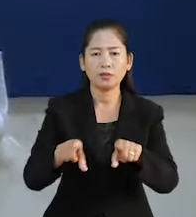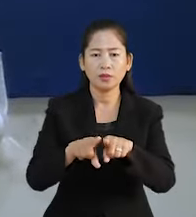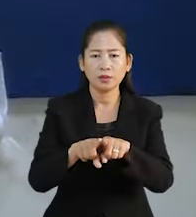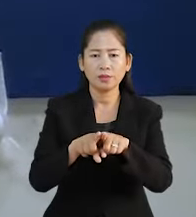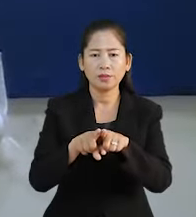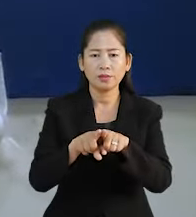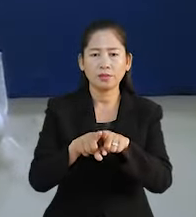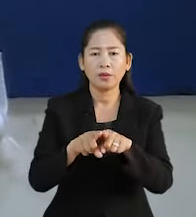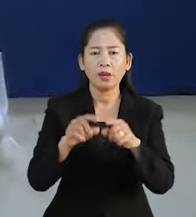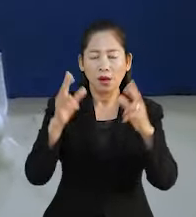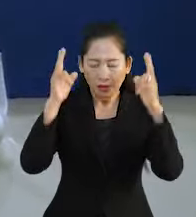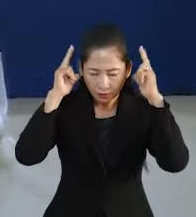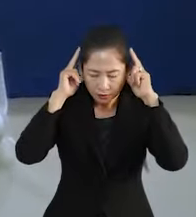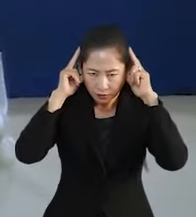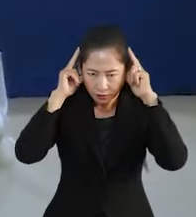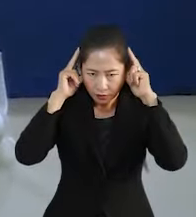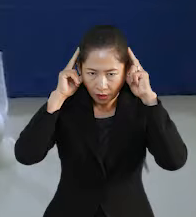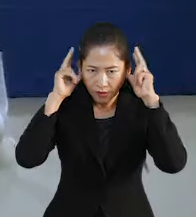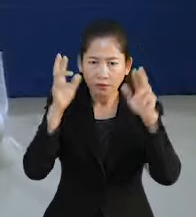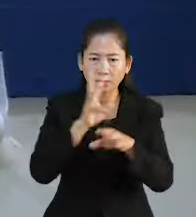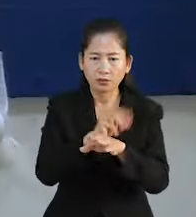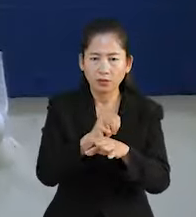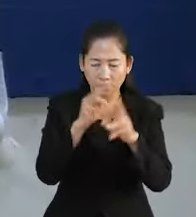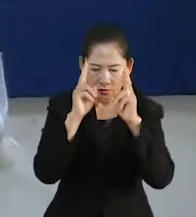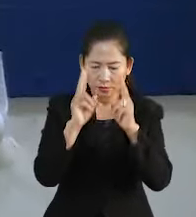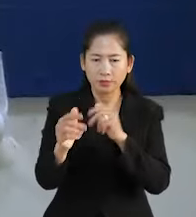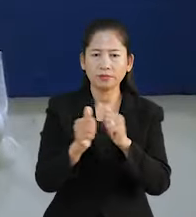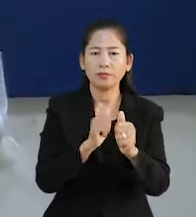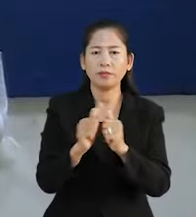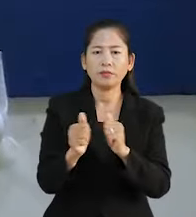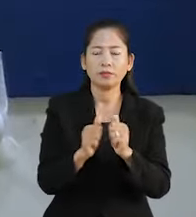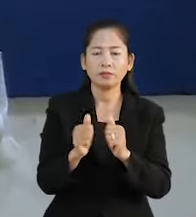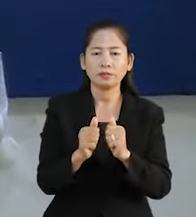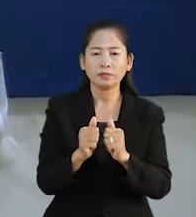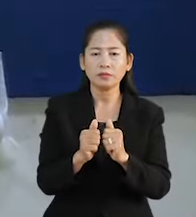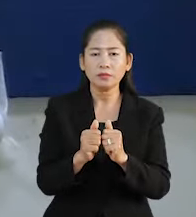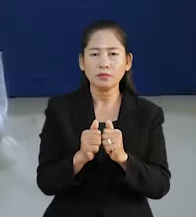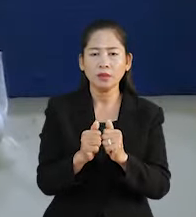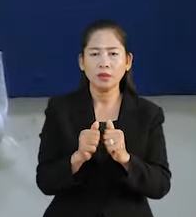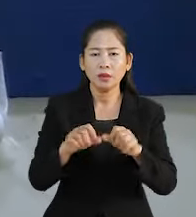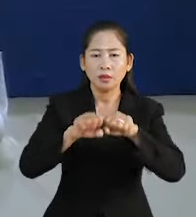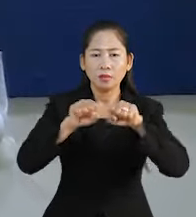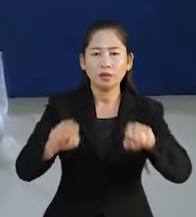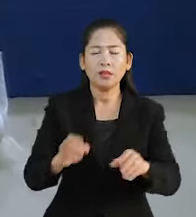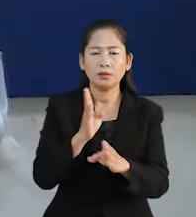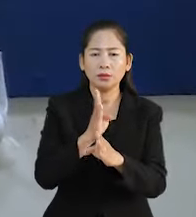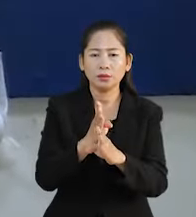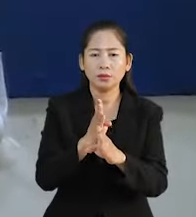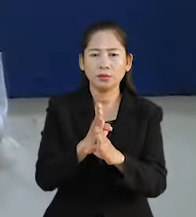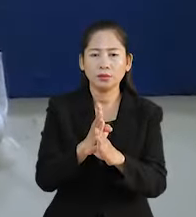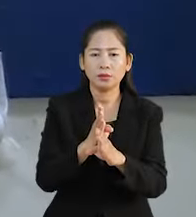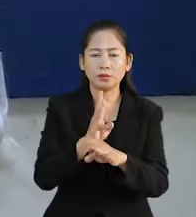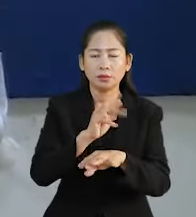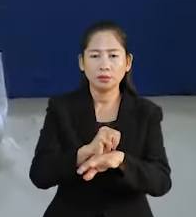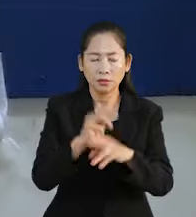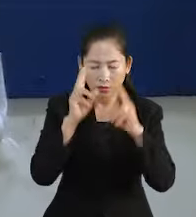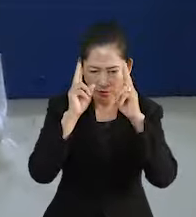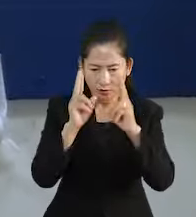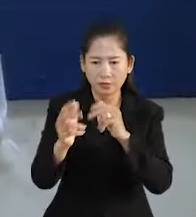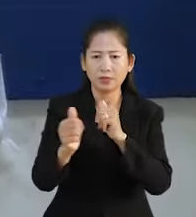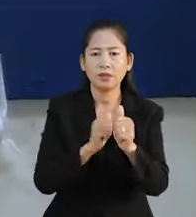ជាទំព័រ Facebook ជាផ្លូវការរបស់ក្រសួងអប់រំយុវជននិងកីឡាបណ្ដាញ YouTube ជាផ្លូវការរបស់ក្រសួងអ